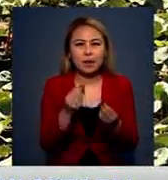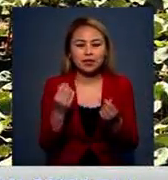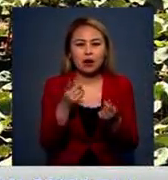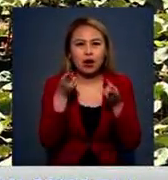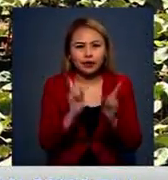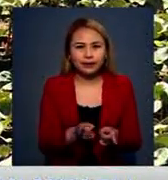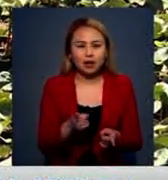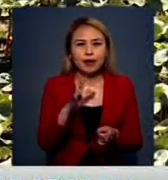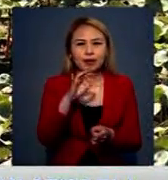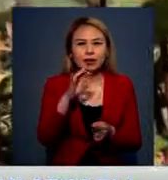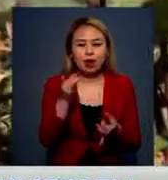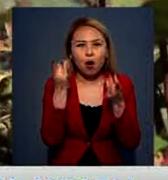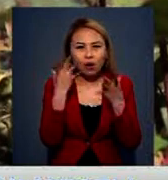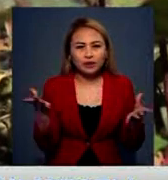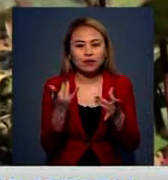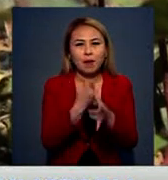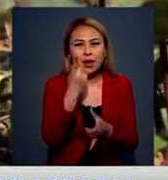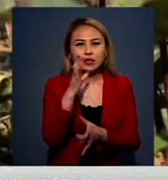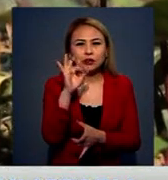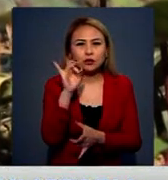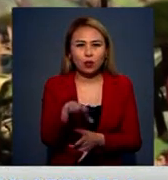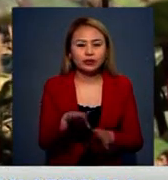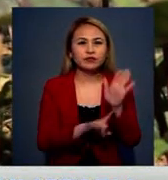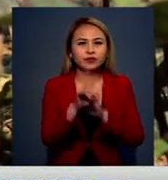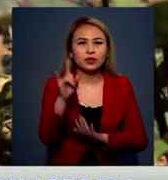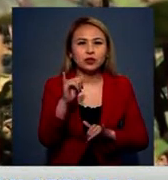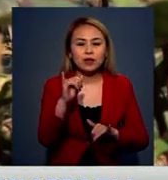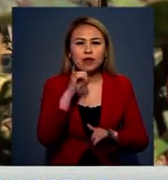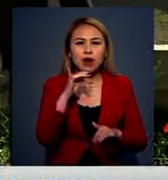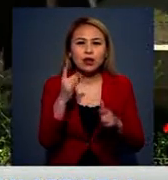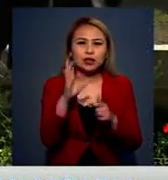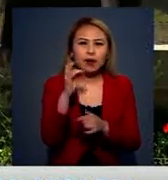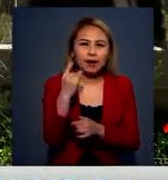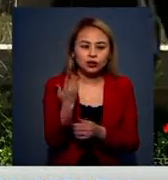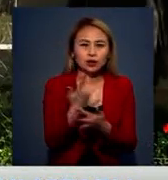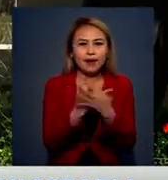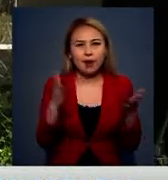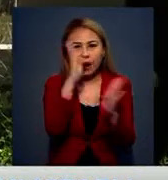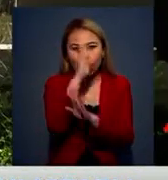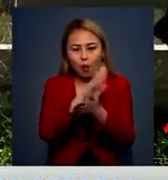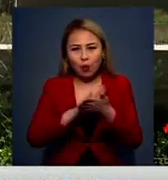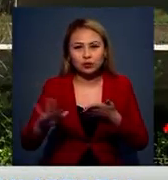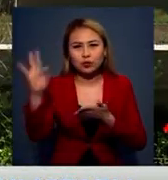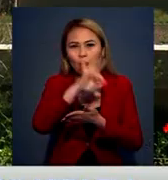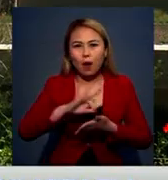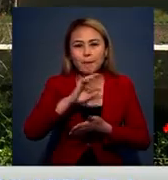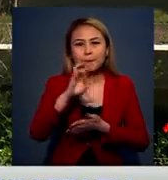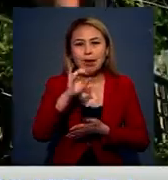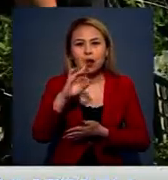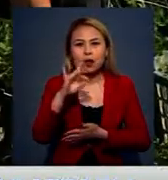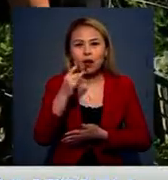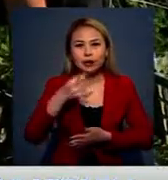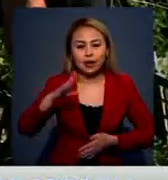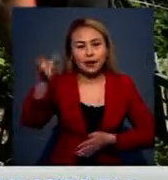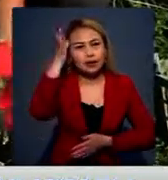оригинал, элиталық және бірінші сорты тұқымдары шығарылады. Сондай-ақ шаруашылық Сарыағаштағы экология және эксперименталдық биологияға арналған